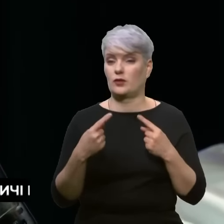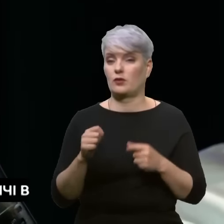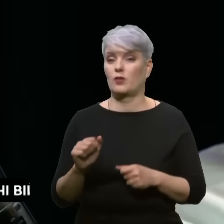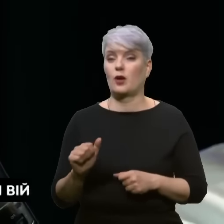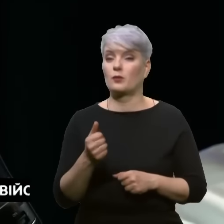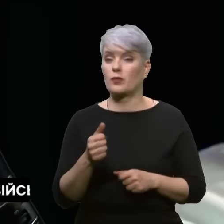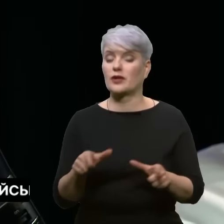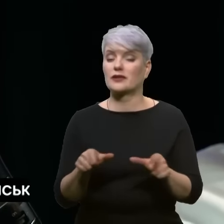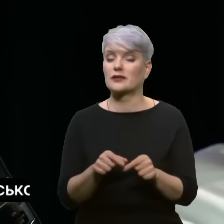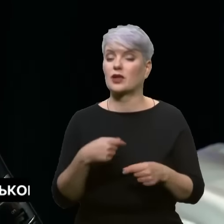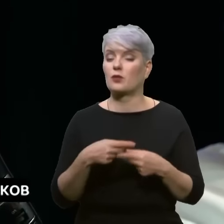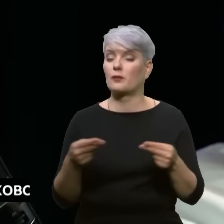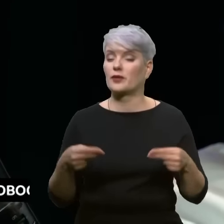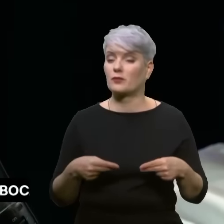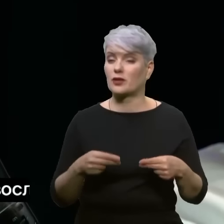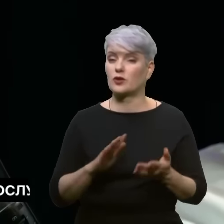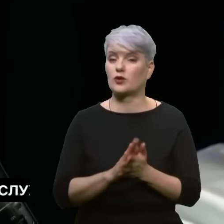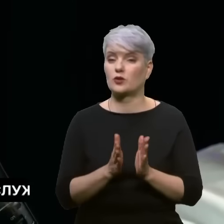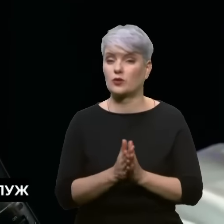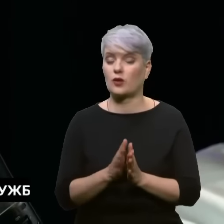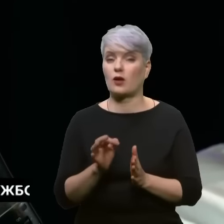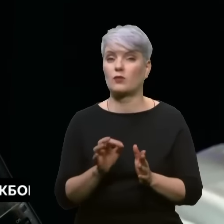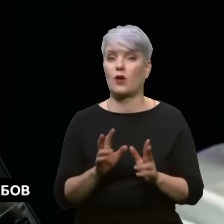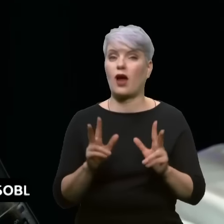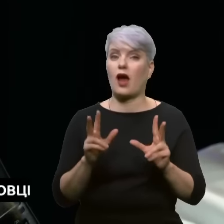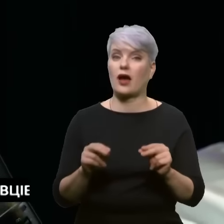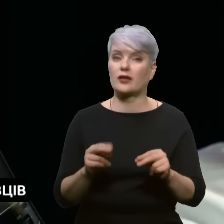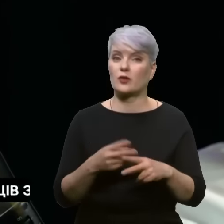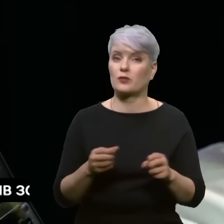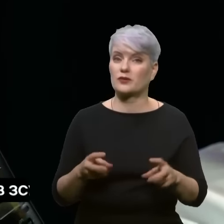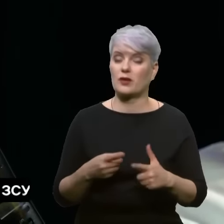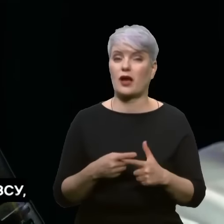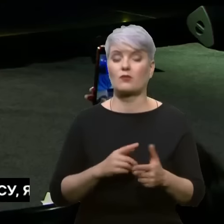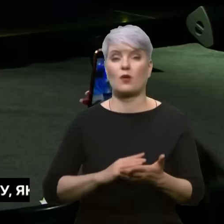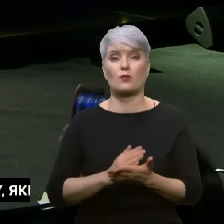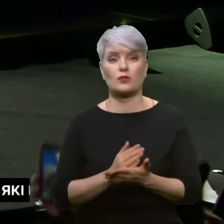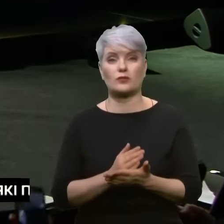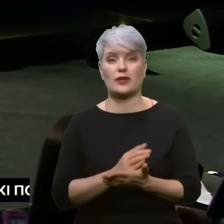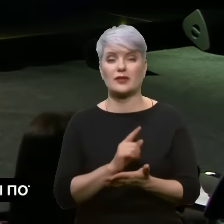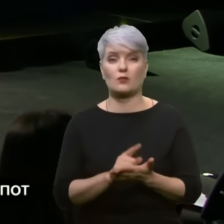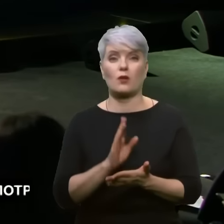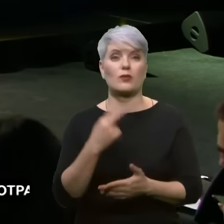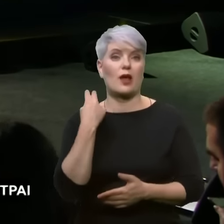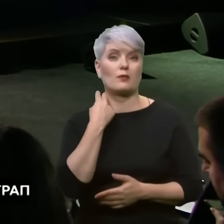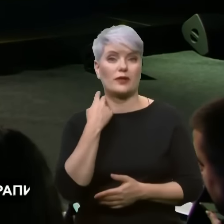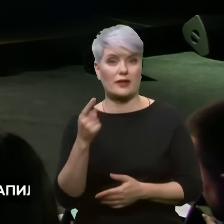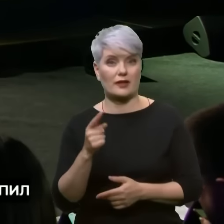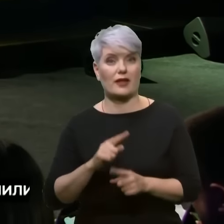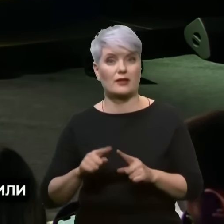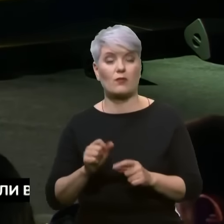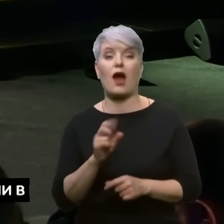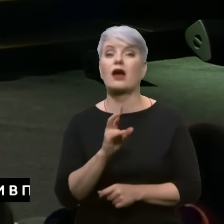перше, з ким ми підписуємо договір, декларацію про гарантії безпеки або політичні зобов'язання, це буде Британія, і це буде невдовзі. А щодо